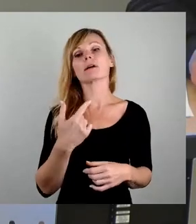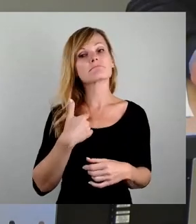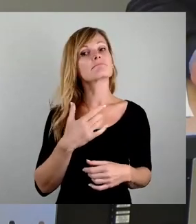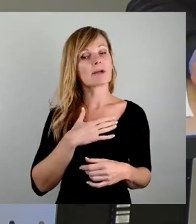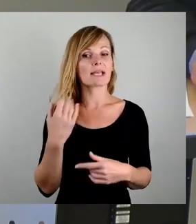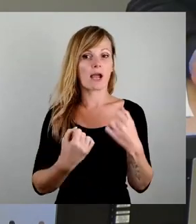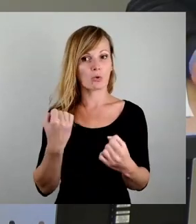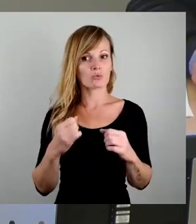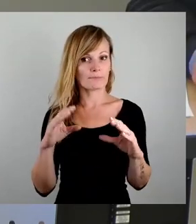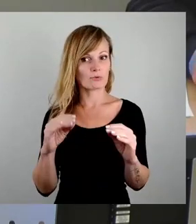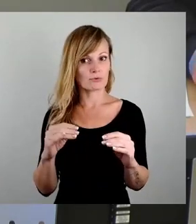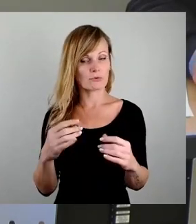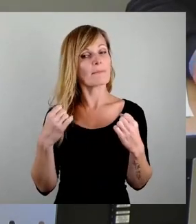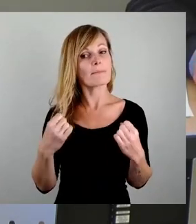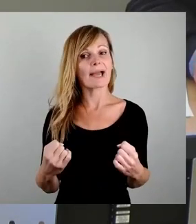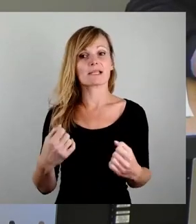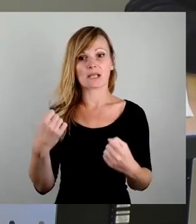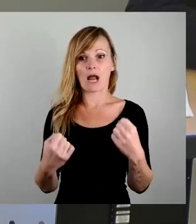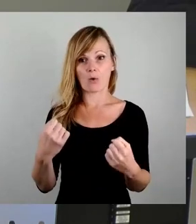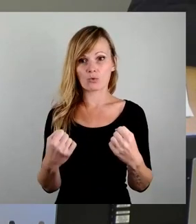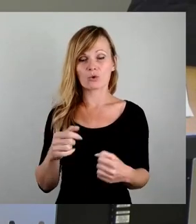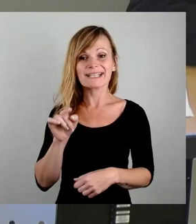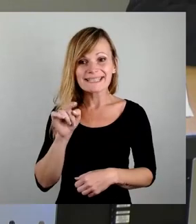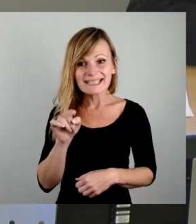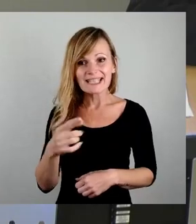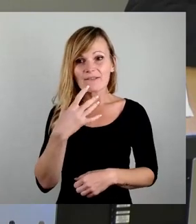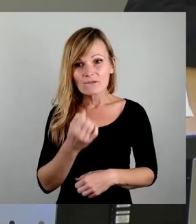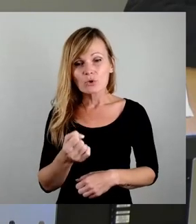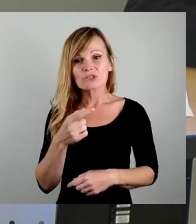meistens mit dem Auto unterwegs sind und die wir ja gerade gewinnen wollen,